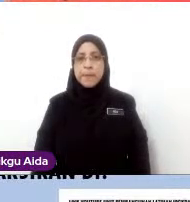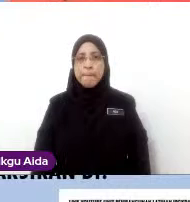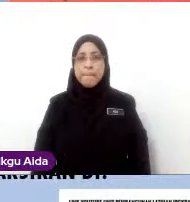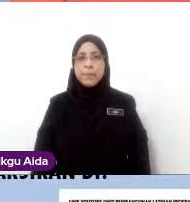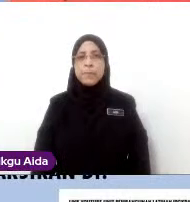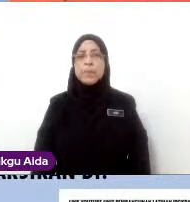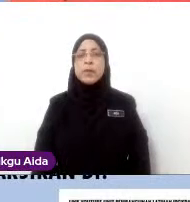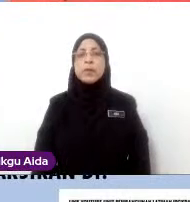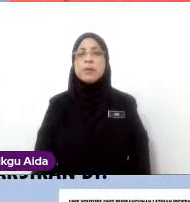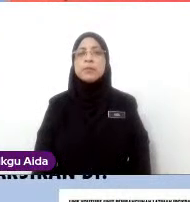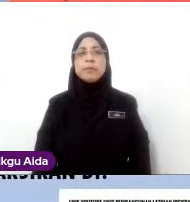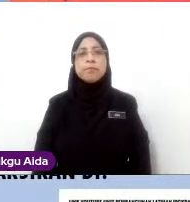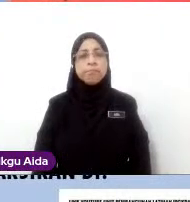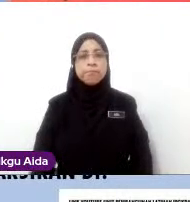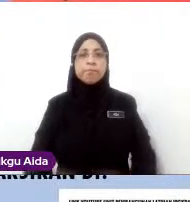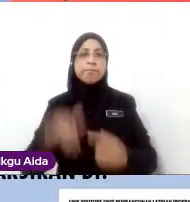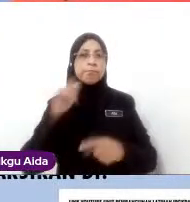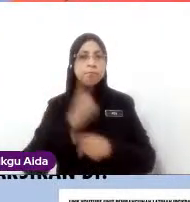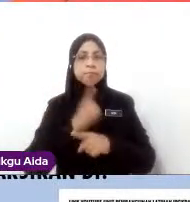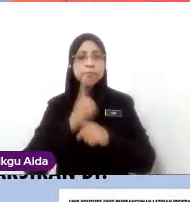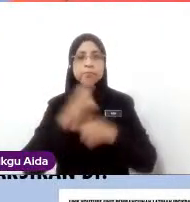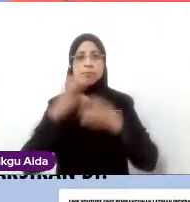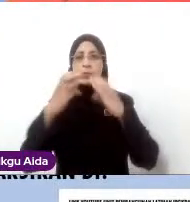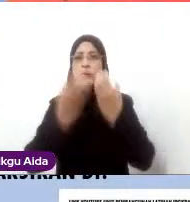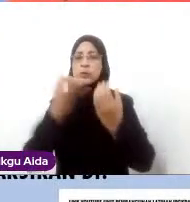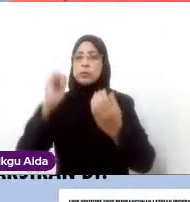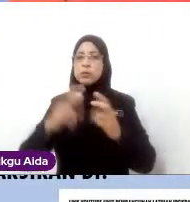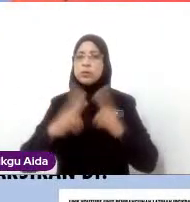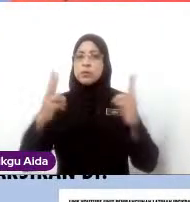Betul, teamwork yang sangat baik. Sebenarnya